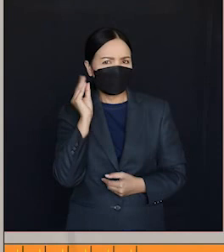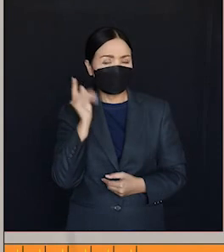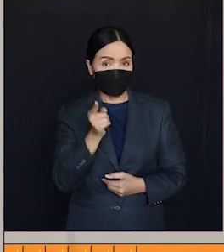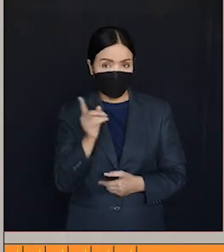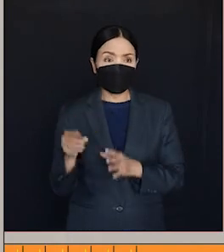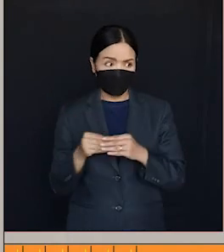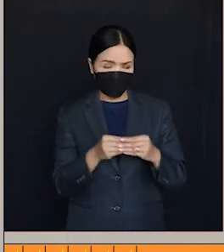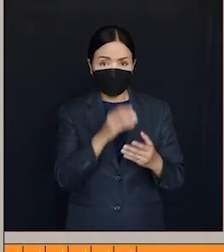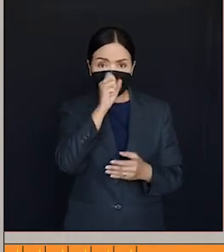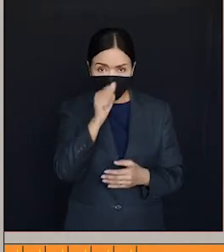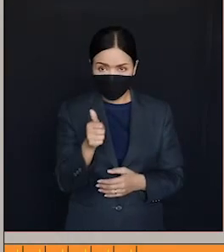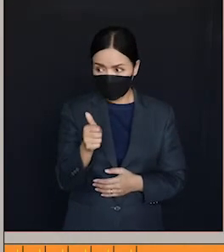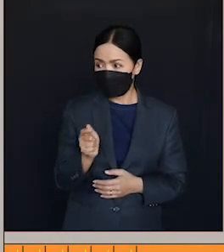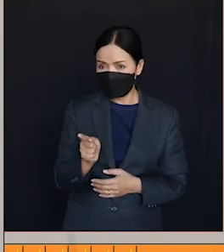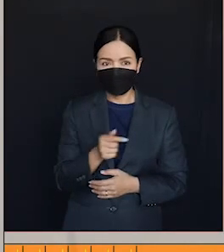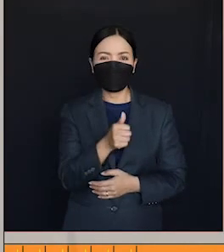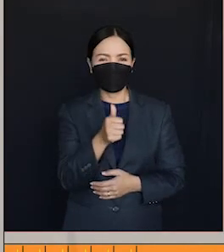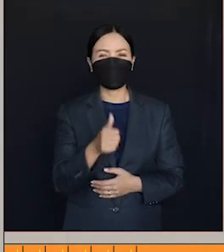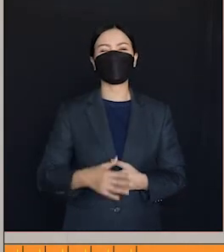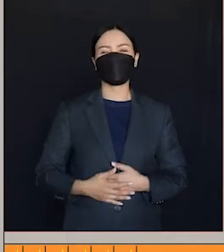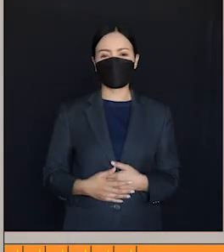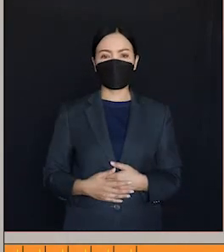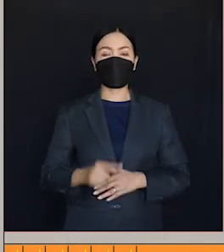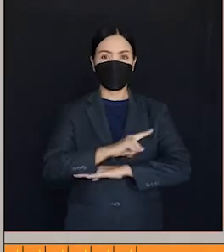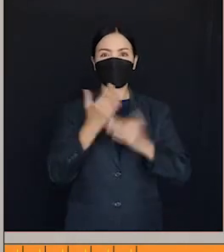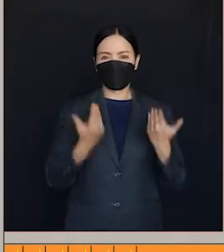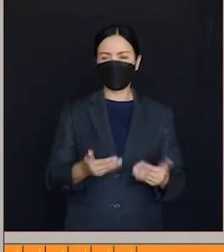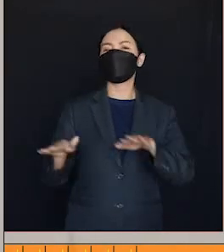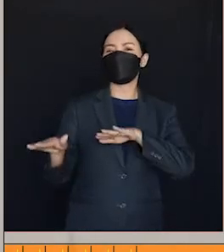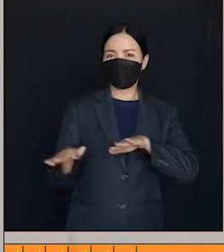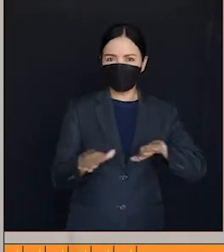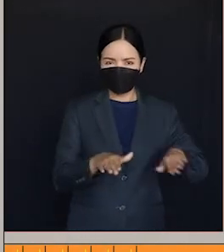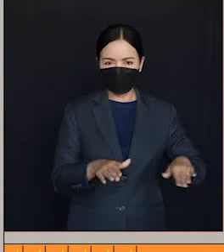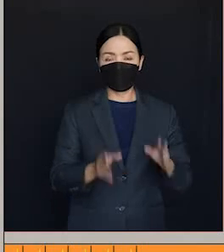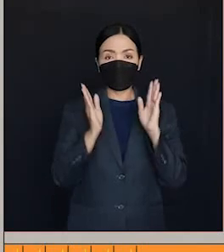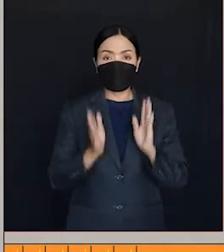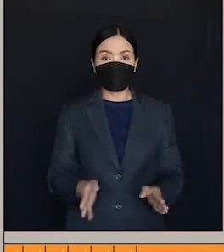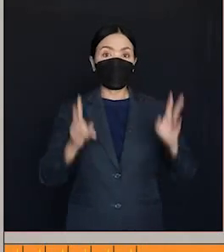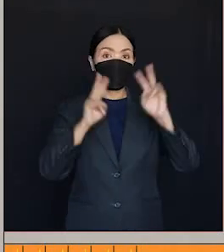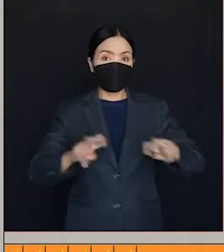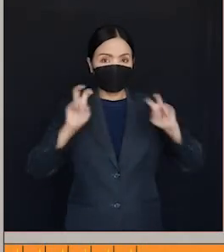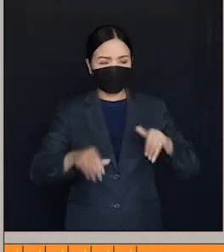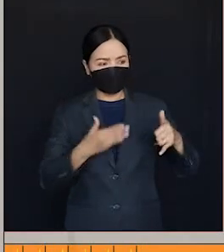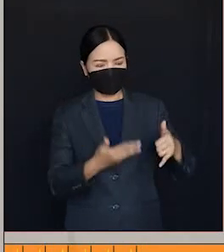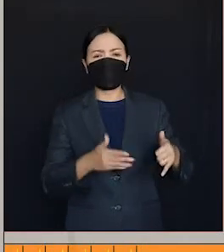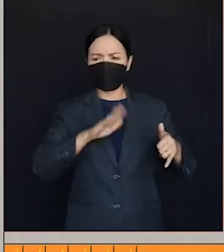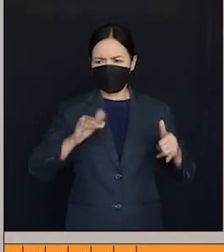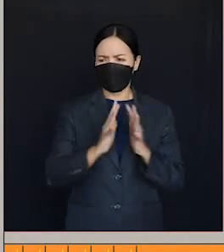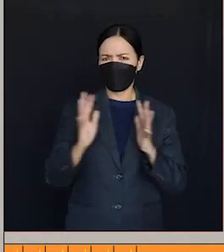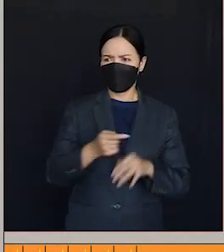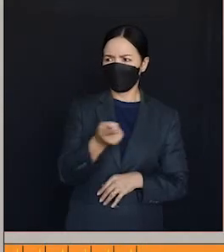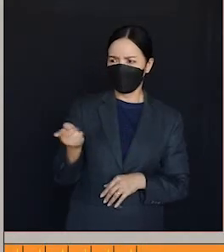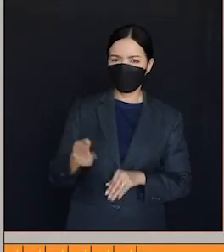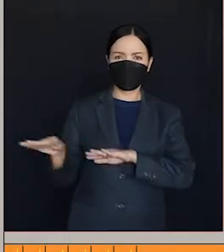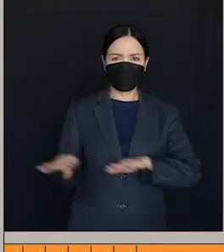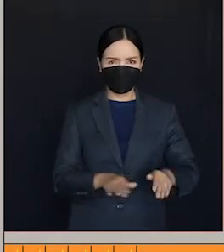จารย์พาทอฟฟี่ไปลองใช้ได้ไหมฮะ โอ้ได้เลยนะคะวันนี้เราเตรียมนะคะนักวิจัยแล้วก็น้องๆหลายคนนะคะ